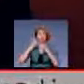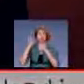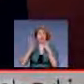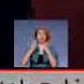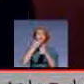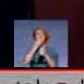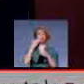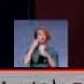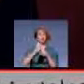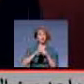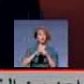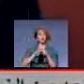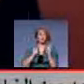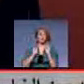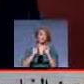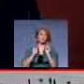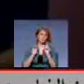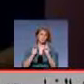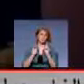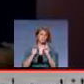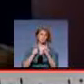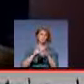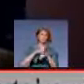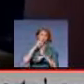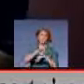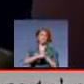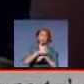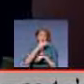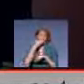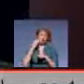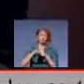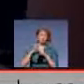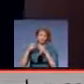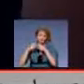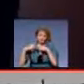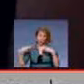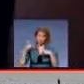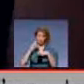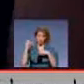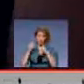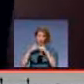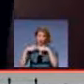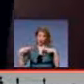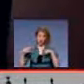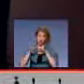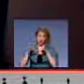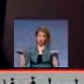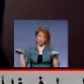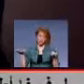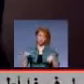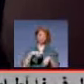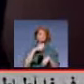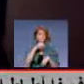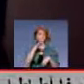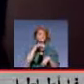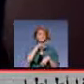كده حضرتك ايه من الاول يوم 5 يوم 4 قاعدين هنا ولا قاعدين ده هنا قاعد هنا كم صيام وقران الحمد لله رب العالمين